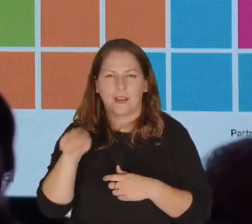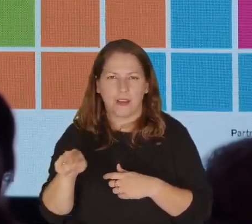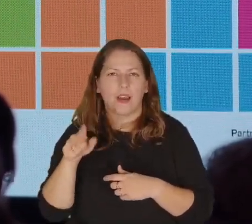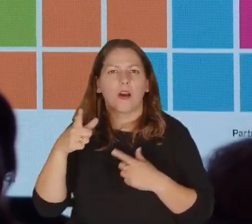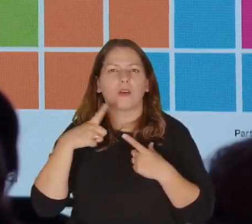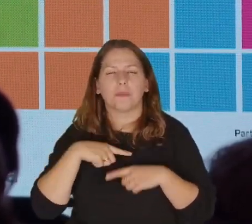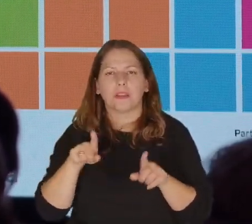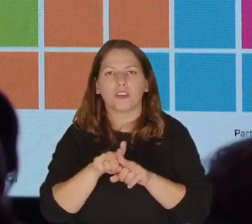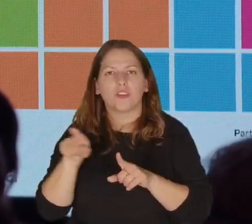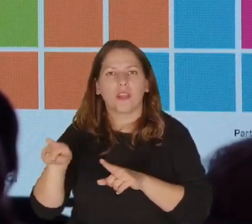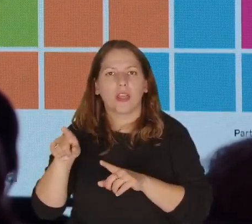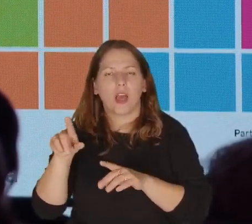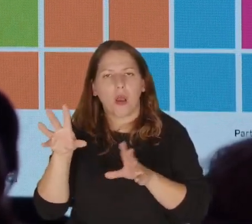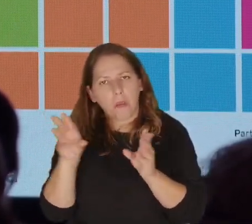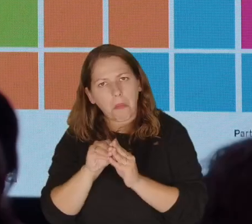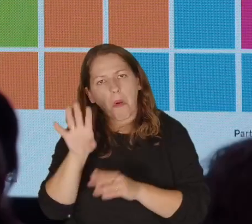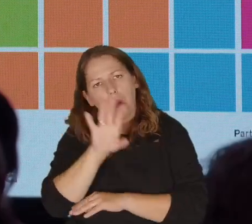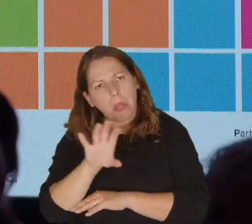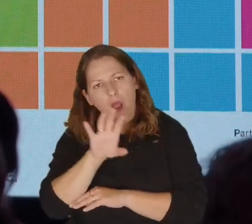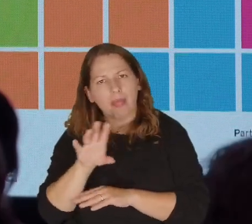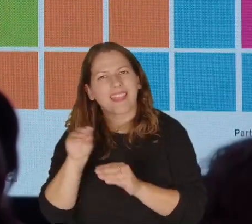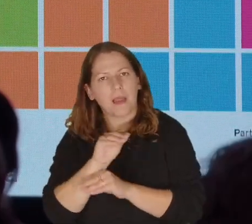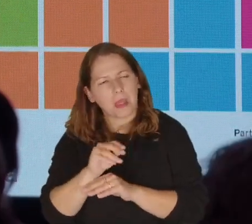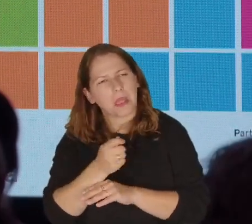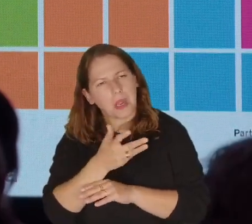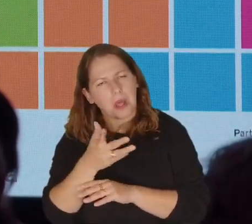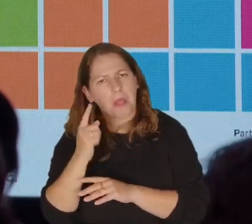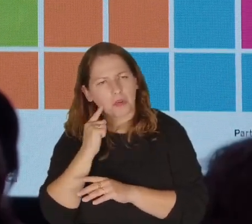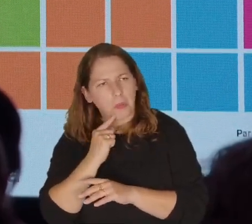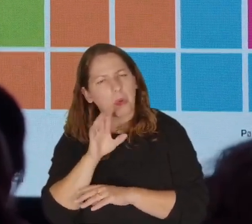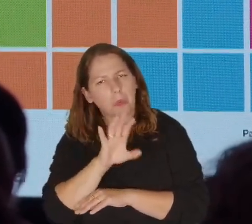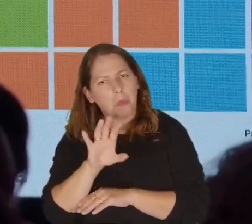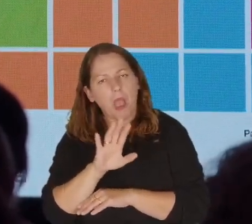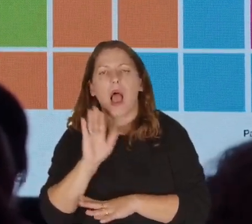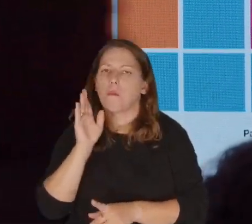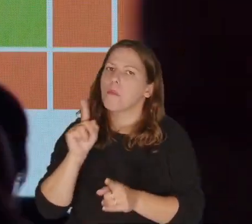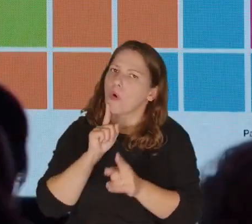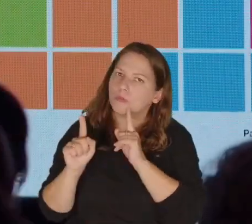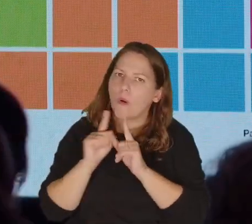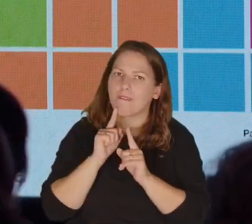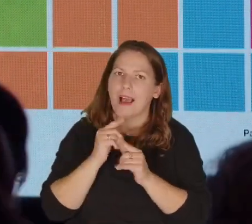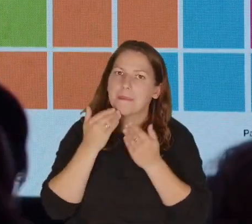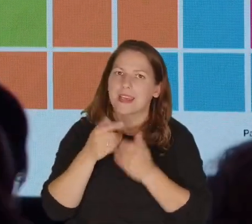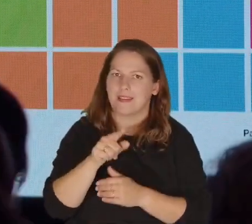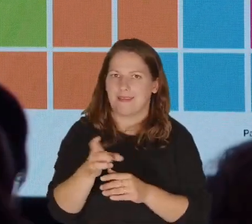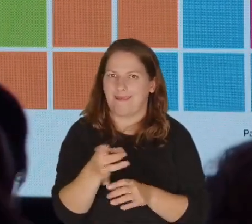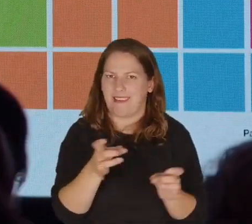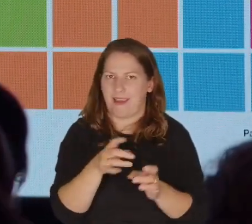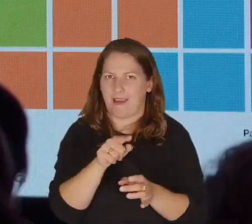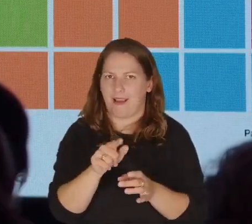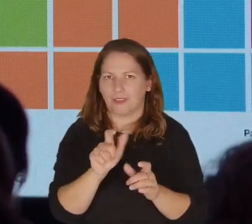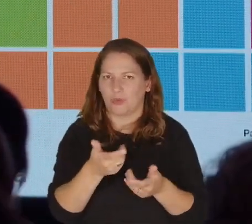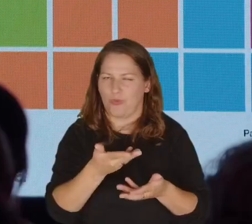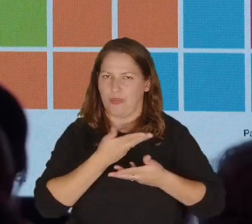osobą prowadzącą terapię oglądała tą grę przez kilkanaście minut, a potem była rozmowa, która z tego grania